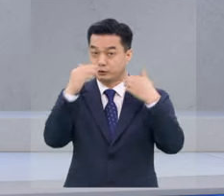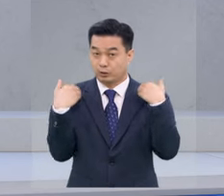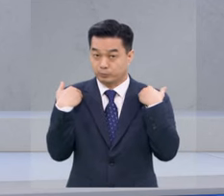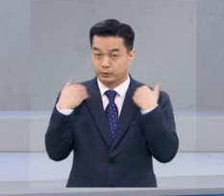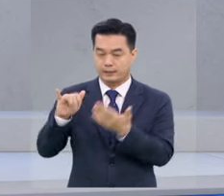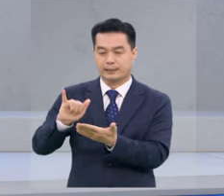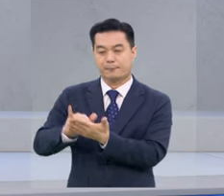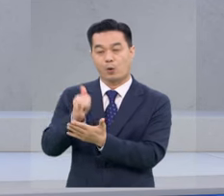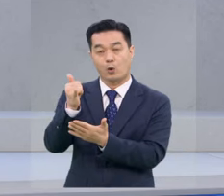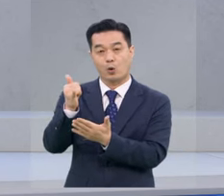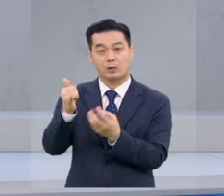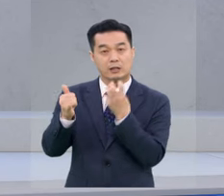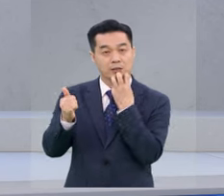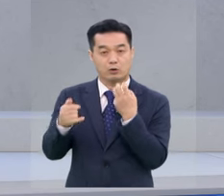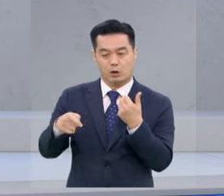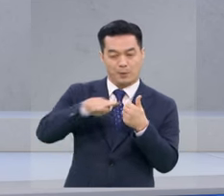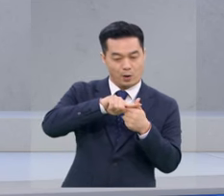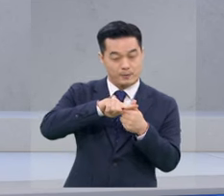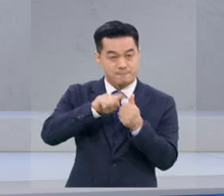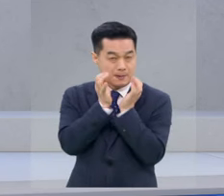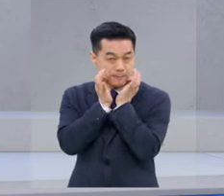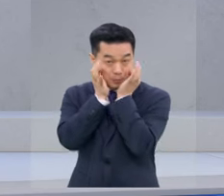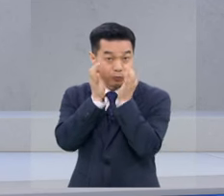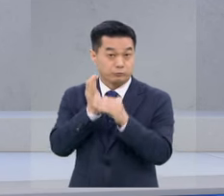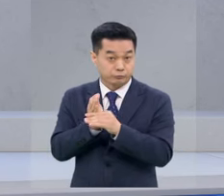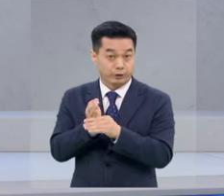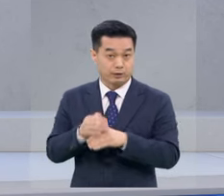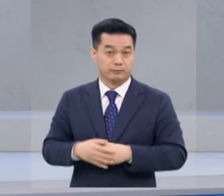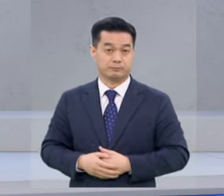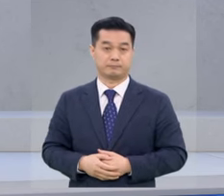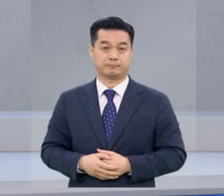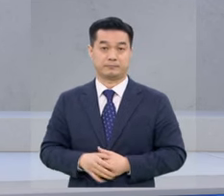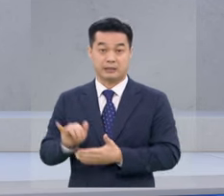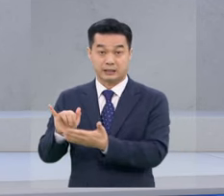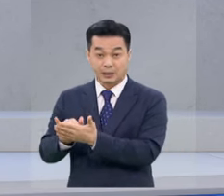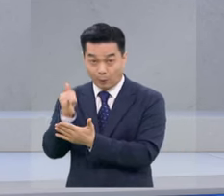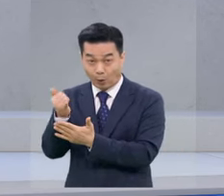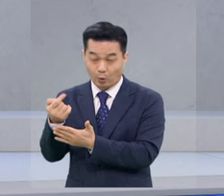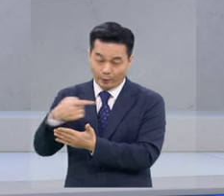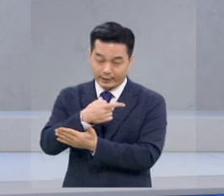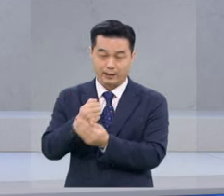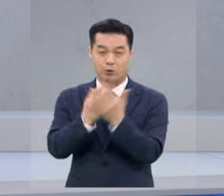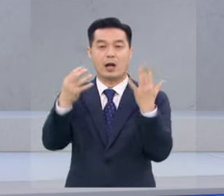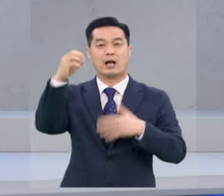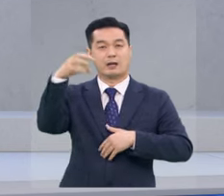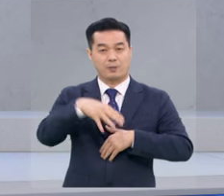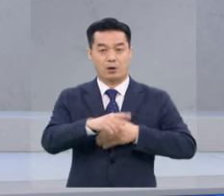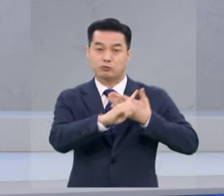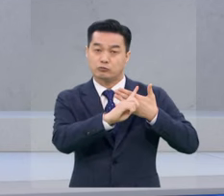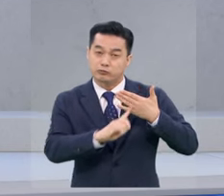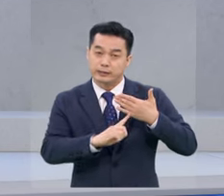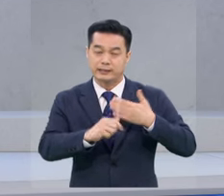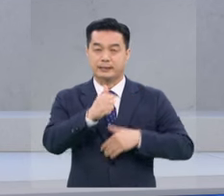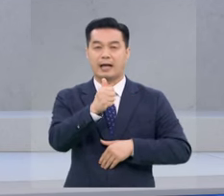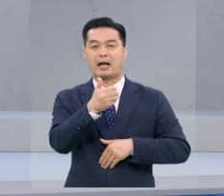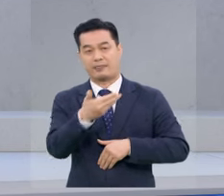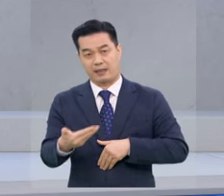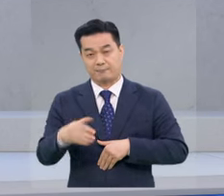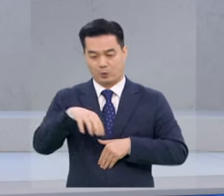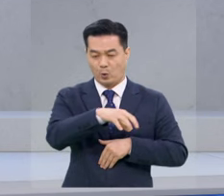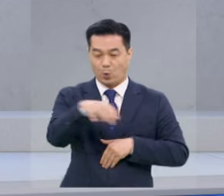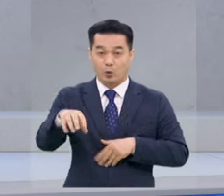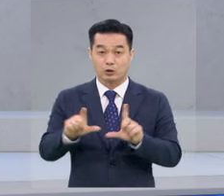김포를 서울로 편입하려는 시도를 하고 있습니다 김포뿐 아니라 광명 구리 한남 등지도 주민이